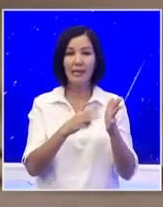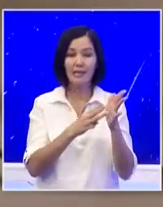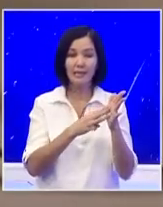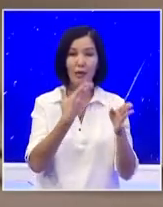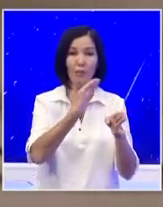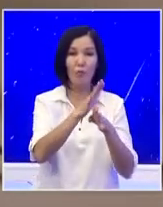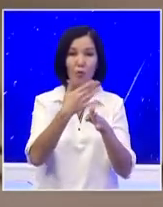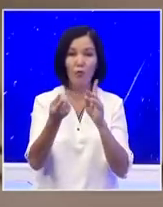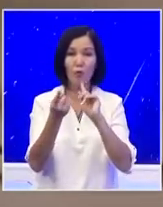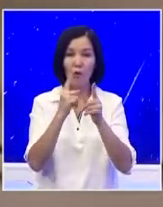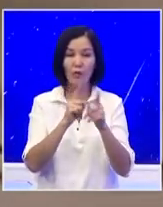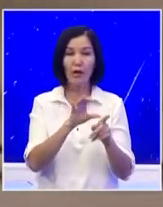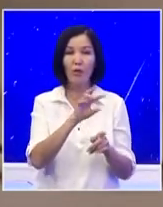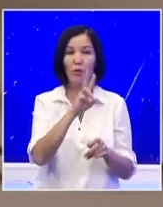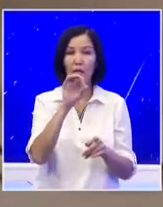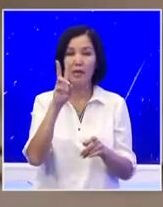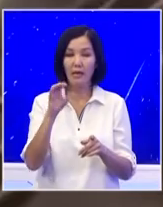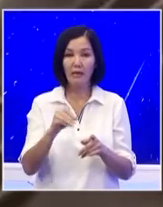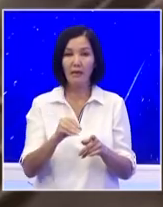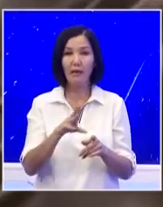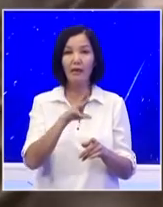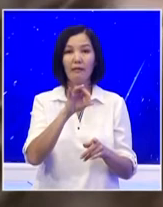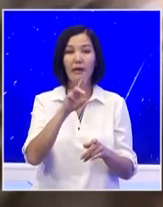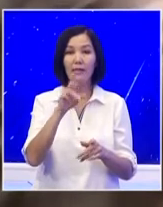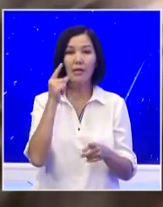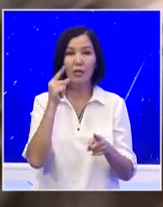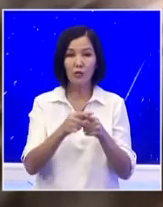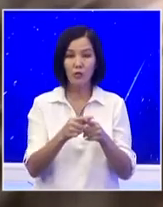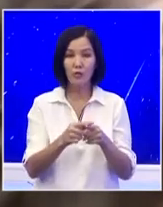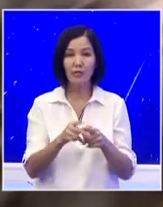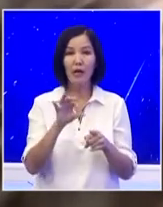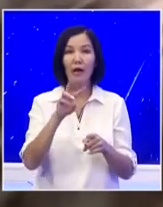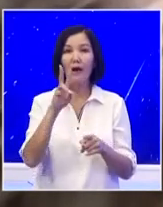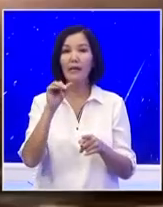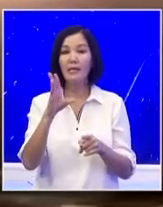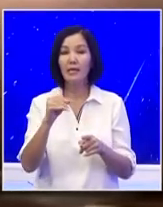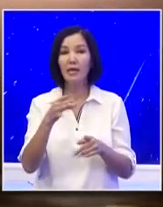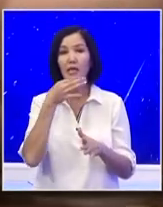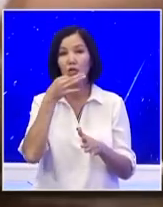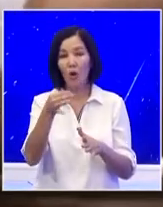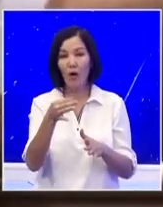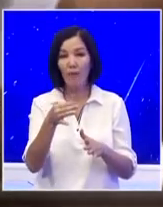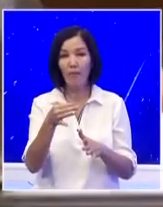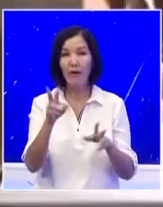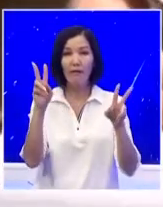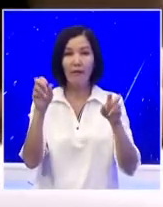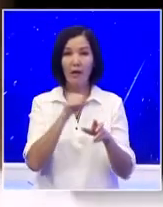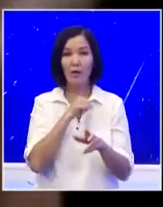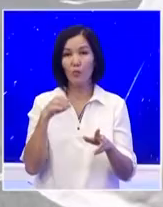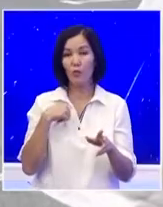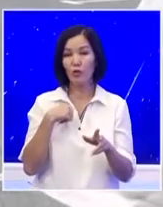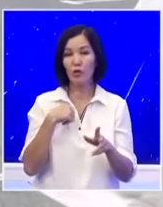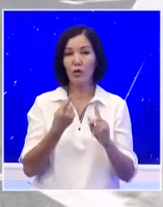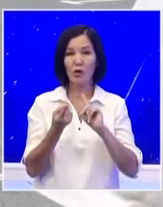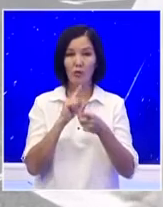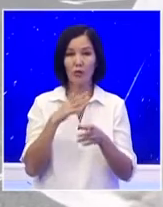аударыпты. Оларға Онегиннің сипаты, Татьянаның сөзі, Онегиннің Татьянаға жауабы деген атау берген.